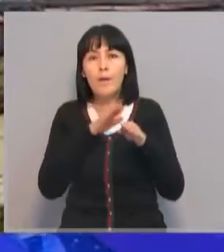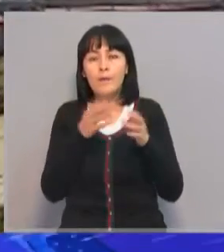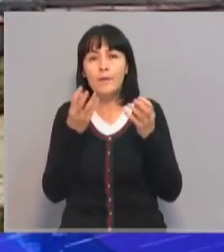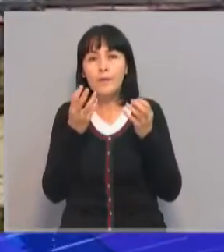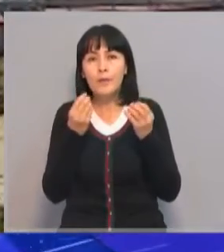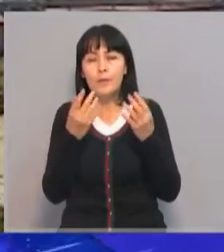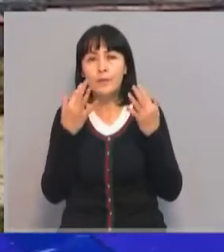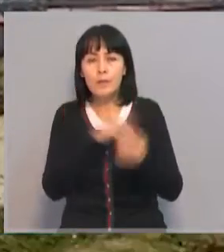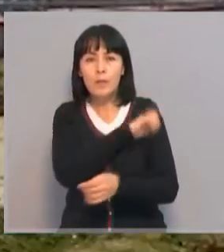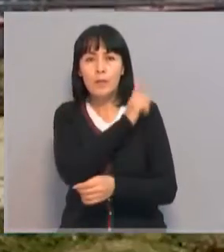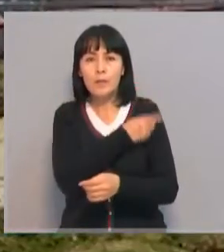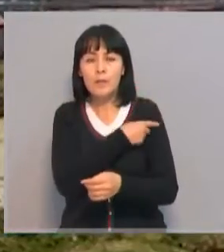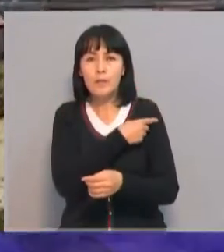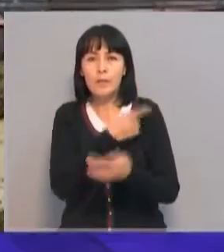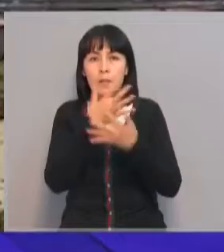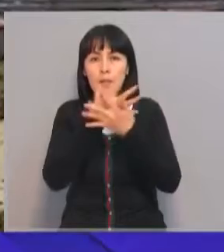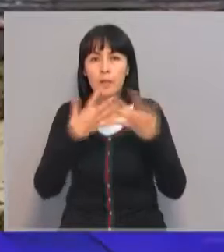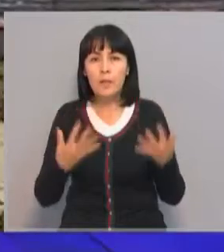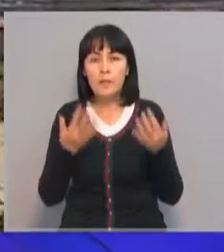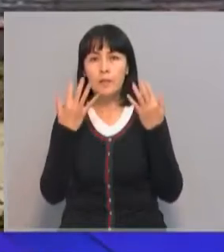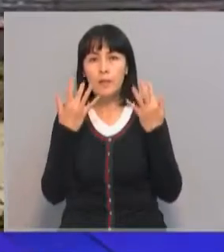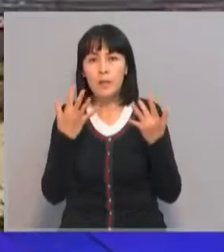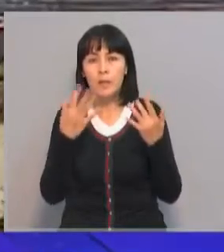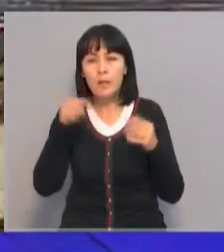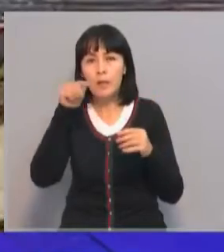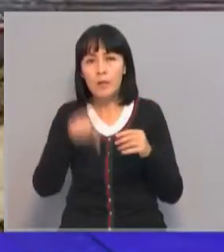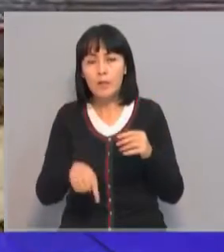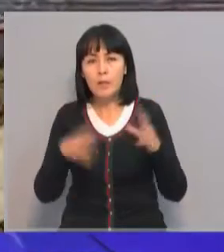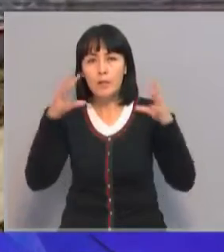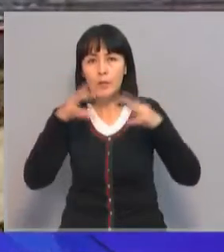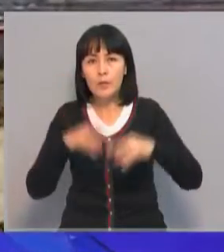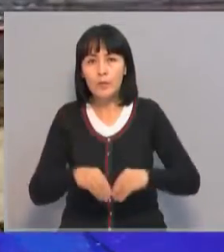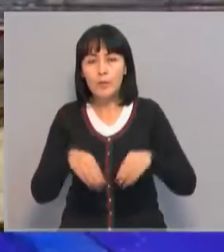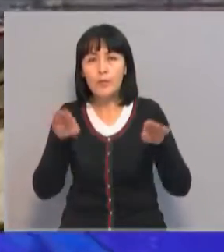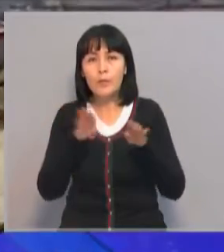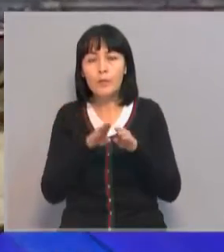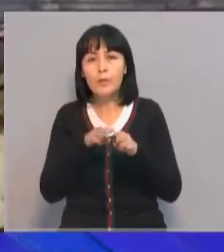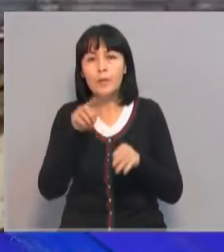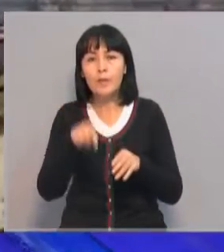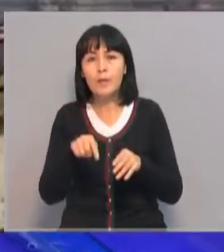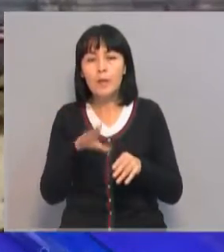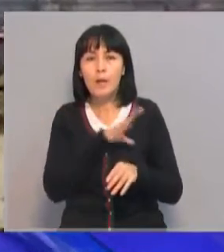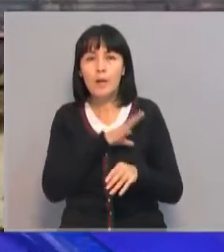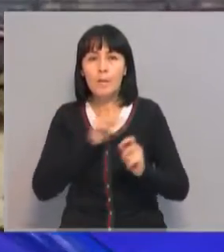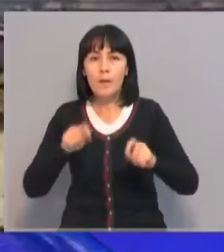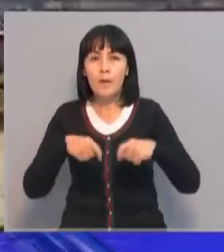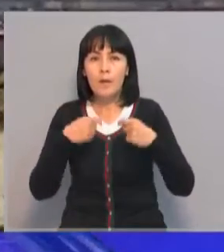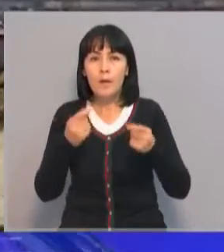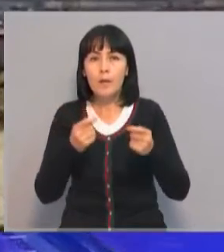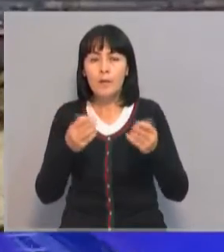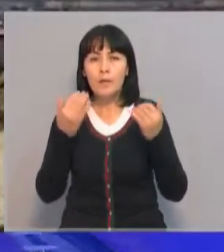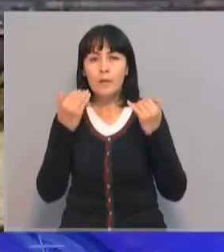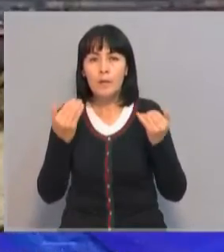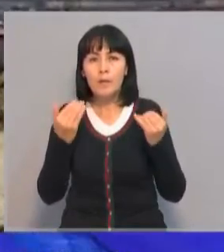дополнительный расчет сил и средств, требуемого количества стволов на тушение и защиту резервуаров. Было обеспечено